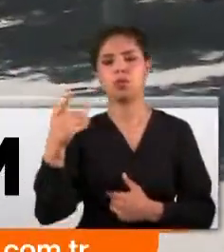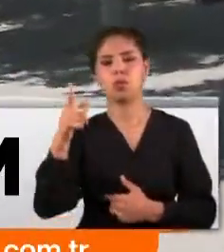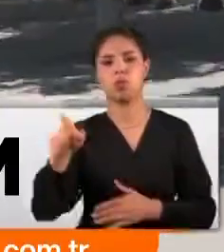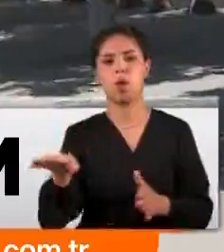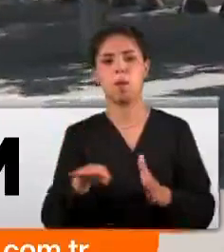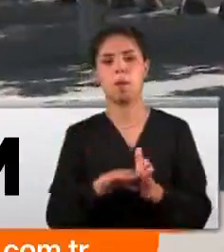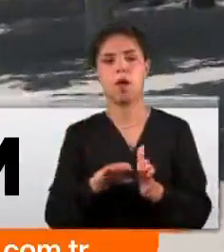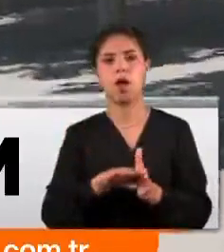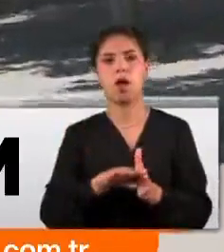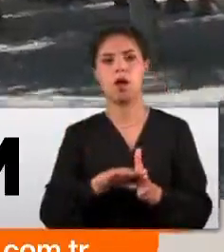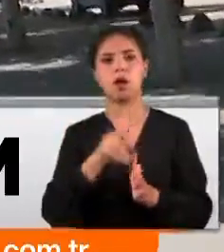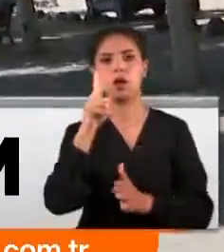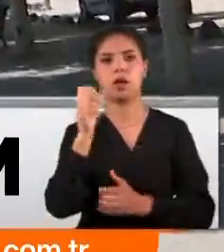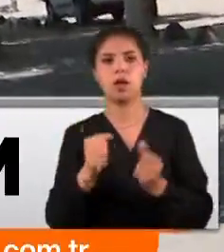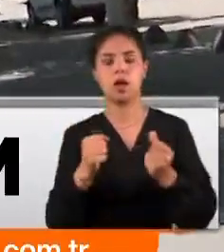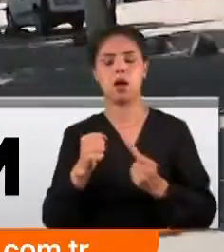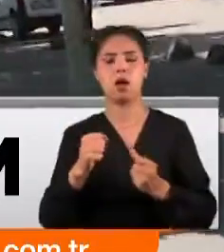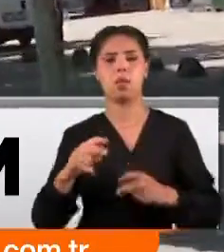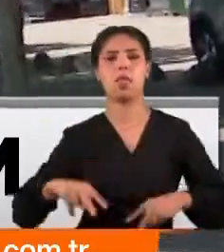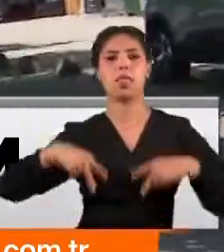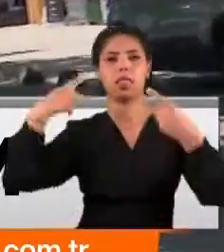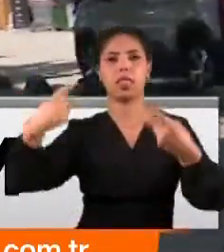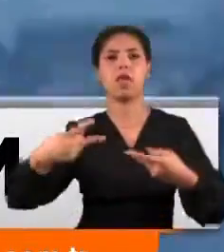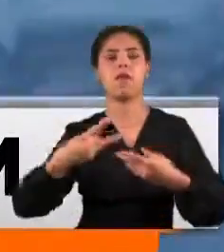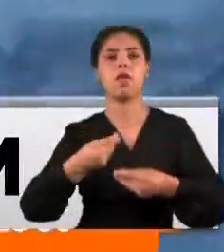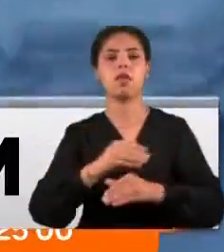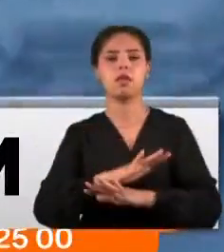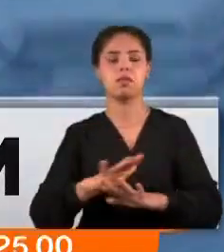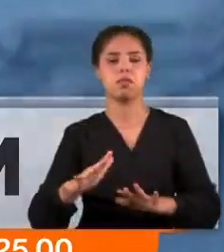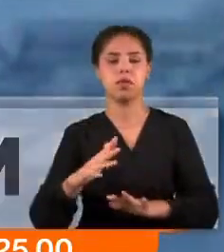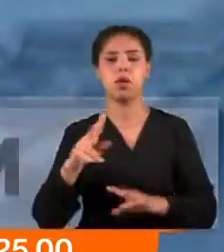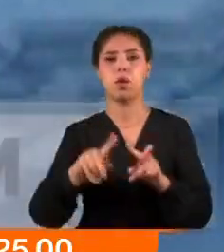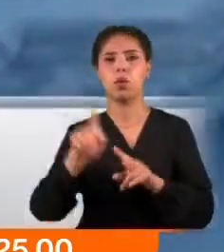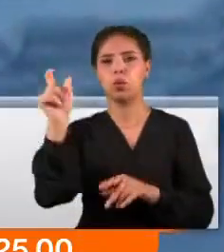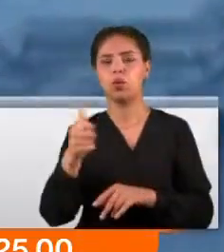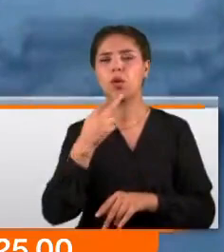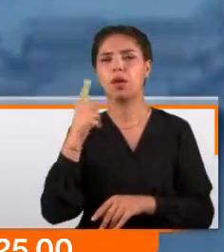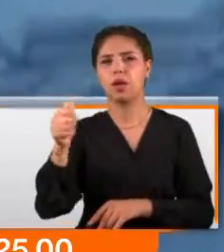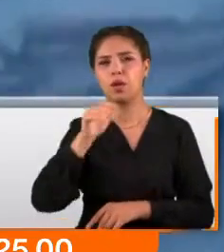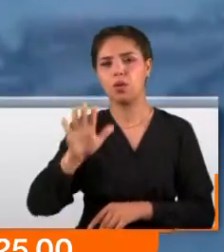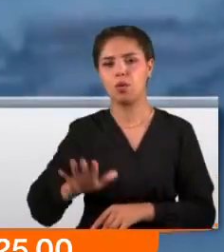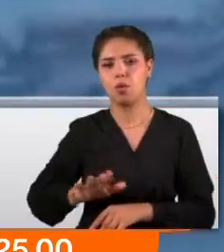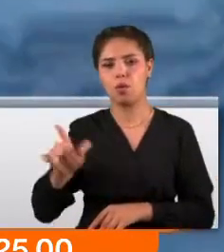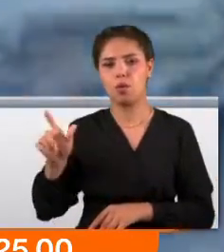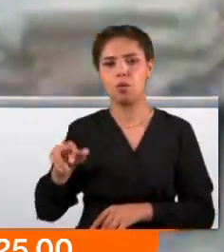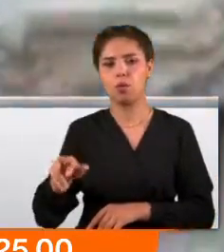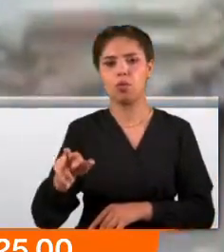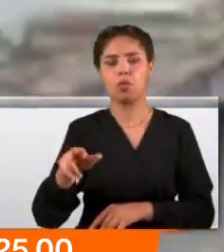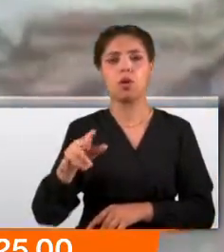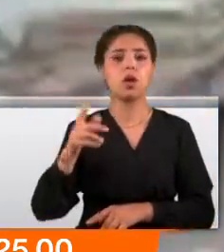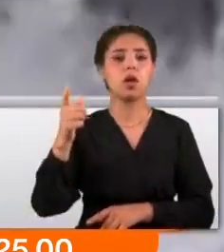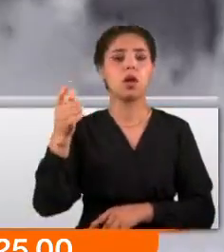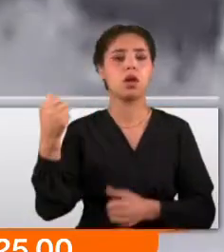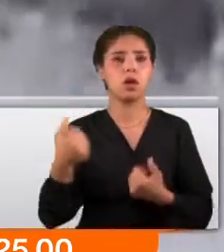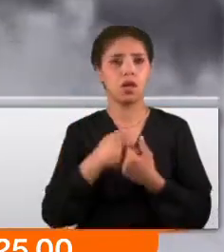park halindeki iki aracın üzerine düşerek perte çıkarttı. Nurdan Çelik'in oğlu olay yerinden geçerken fark etti kazayı. Olay